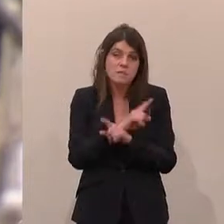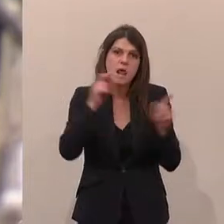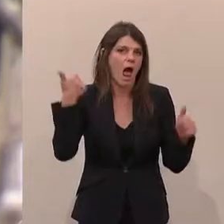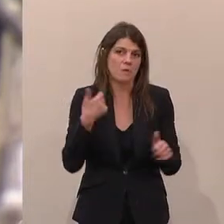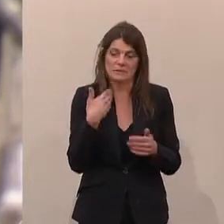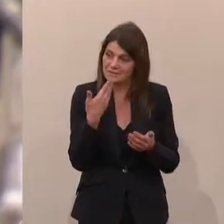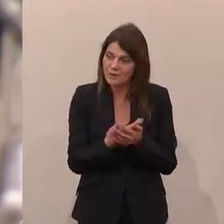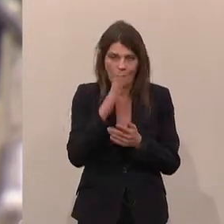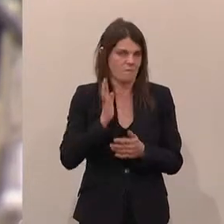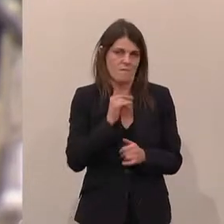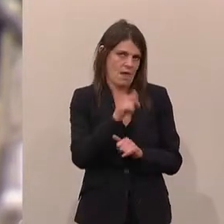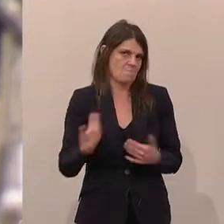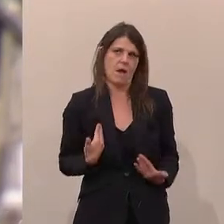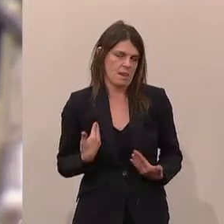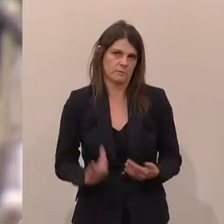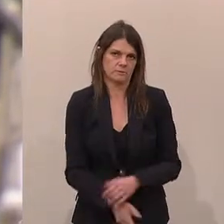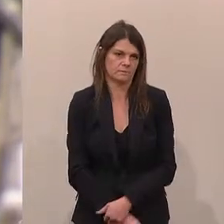herabgelassen.